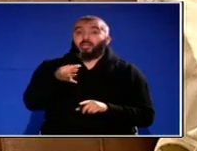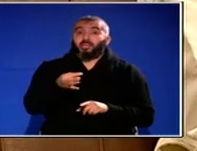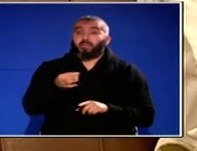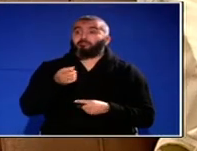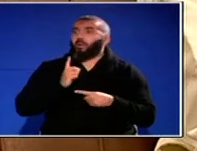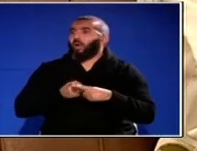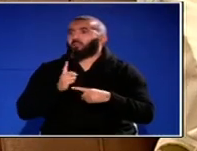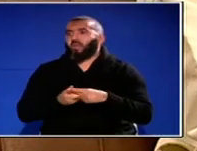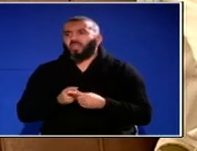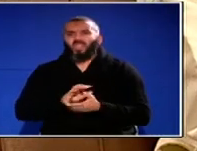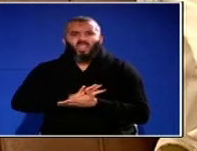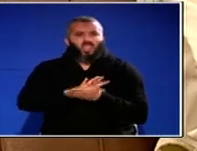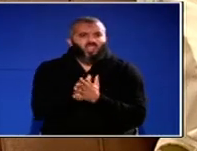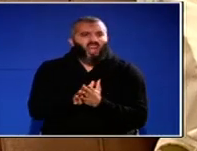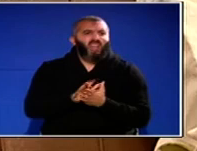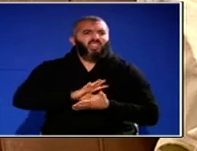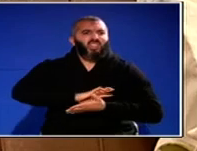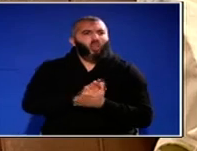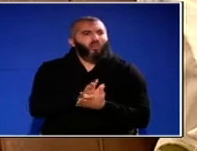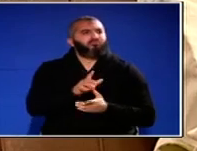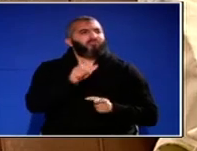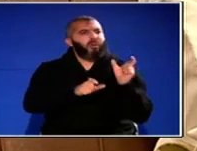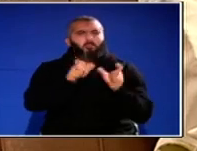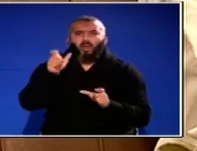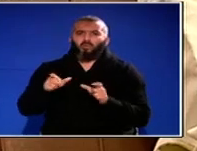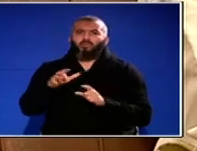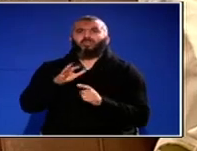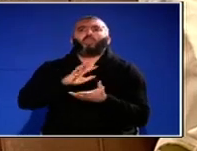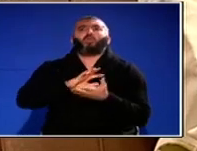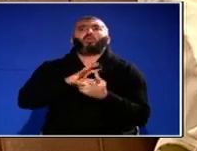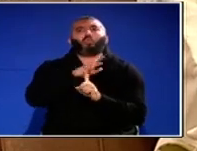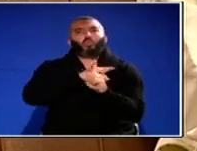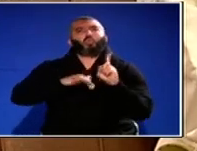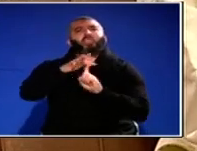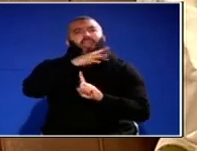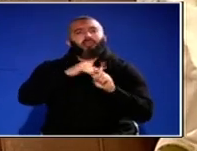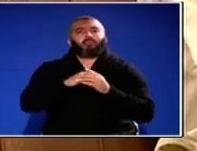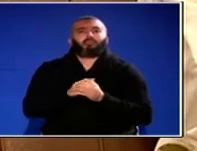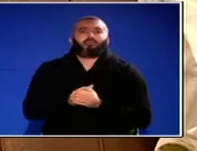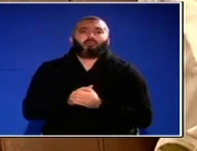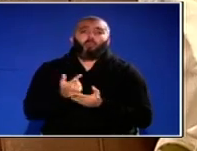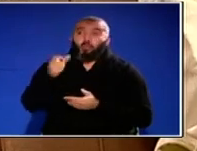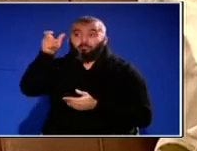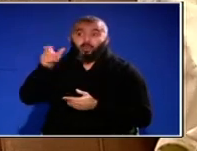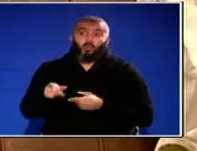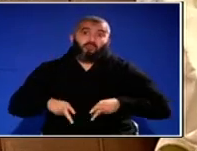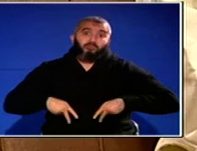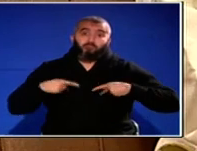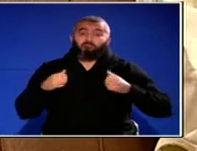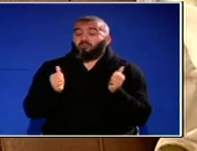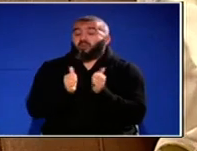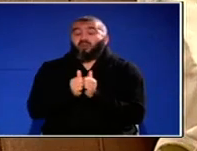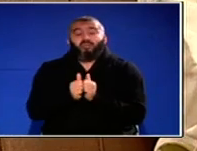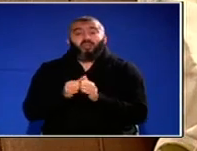منفردا، وإنما يعيش في مجتمع، يعيش مع أبوين، ويعيش مع